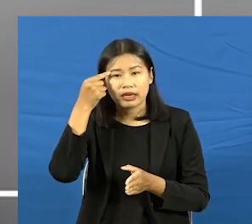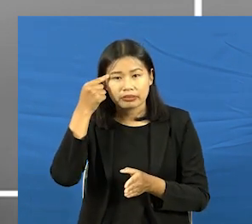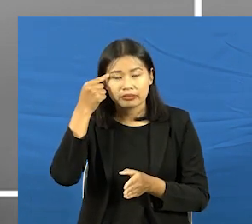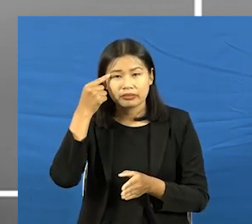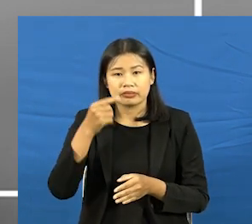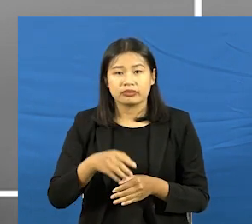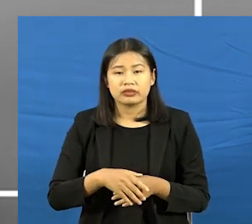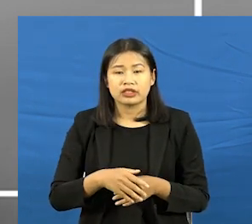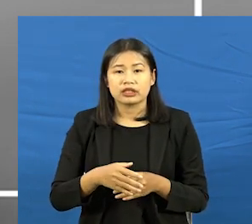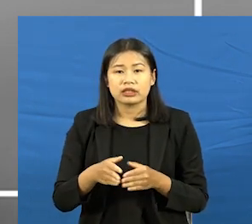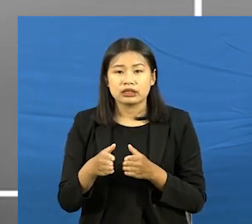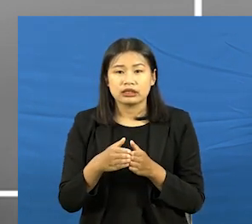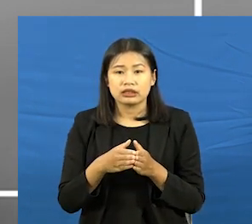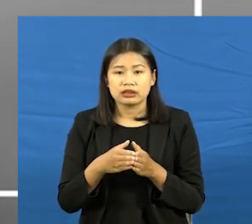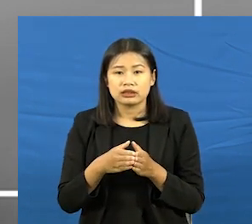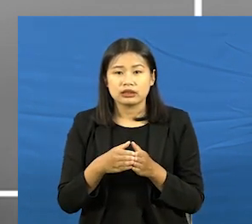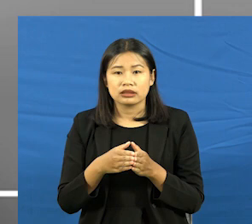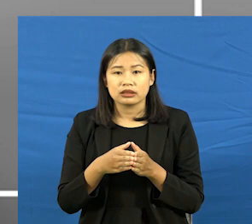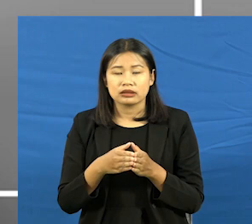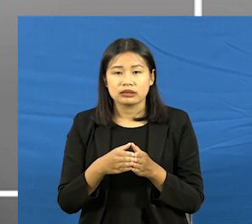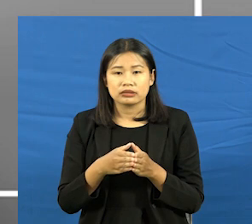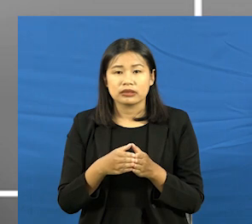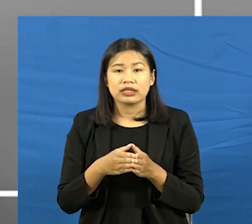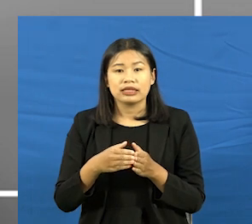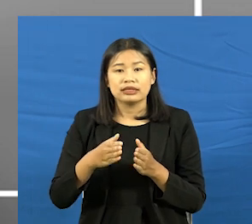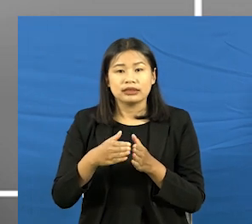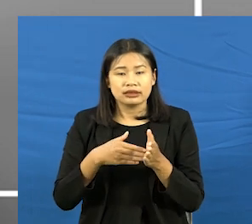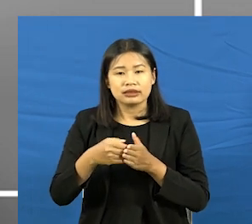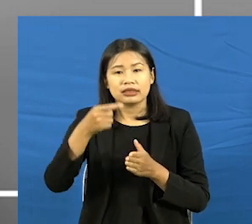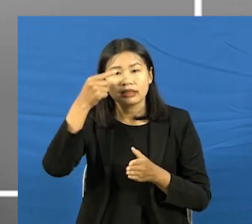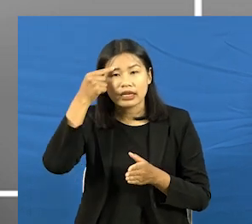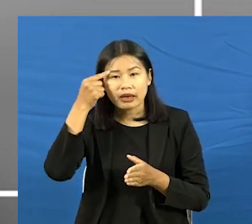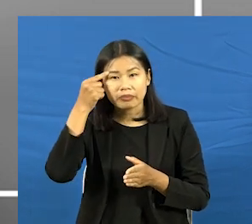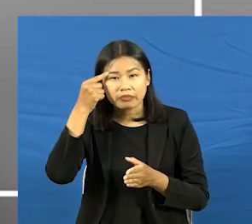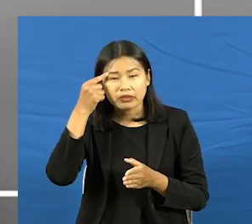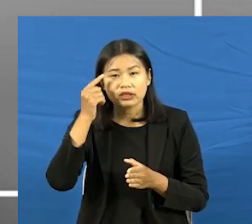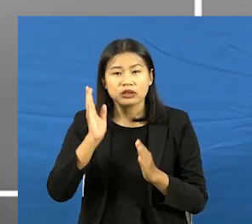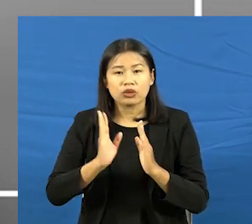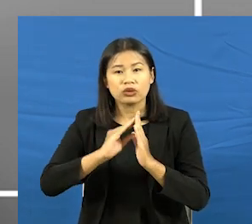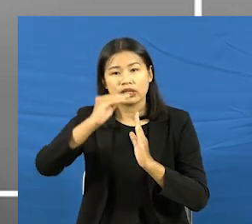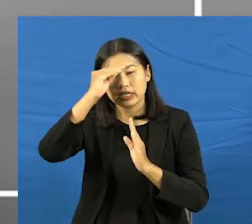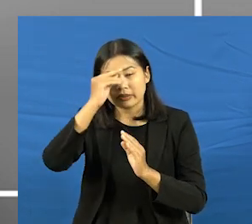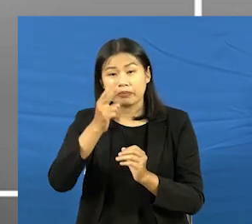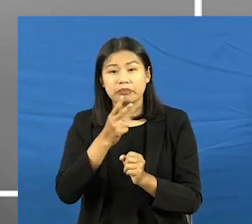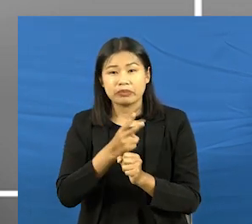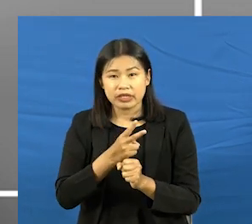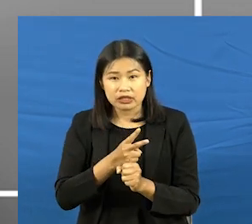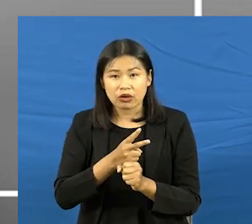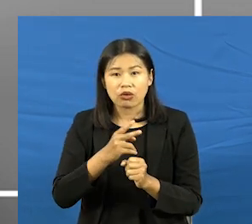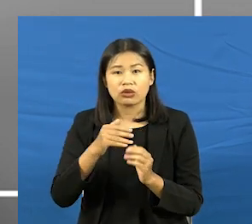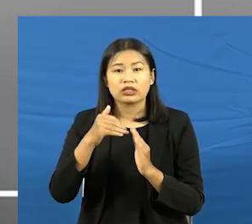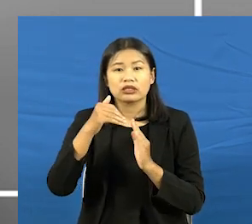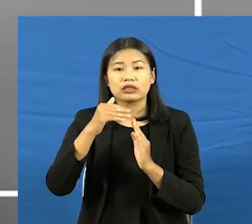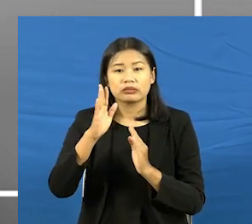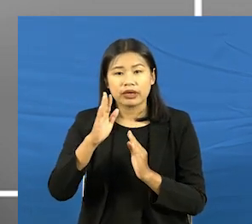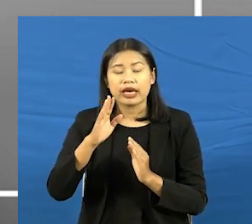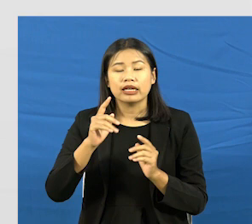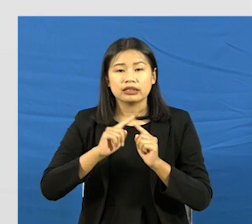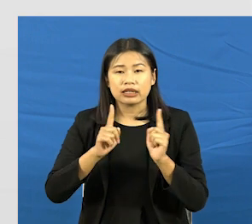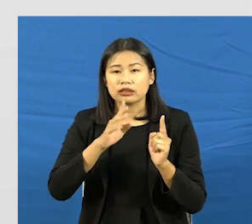ะฮะสีดำสีน้ำตาลอันนี้สำหรับนักศึกษาชั้นปีที่2ขึ้นไปนะครับสีดำสีน้ำตาลทรงสุภาพหุ้ม